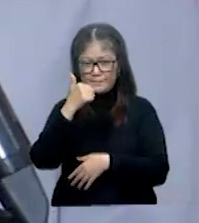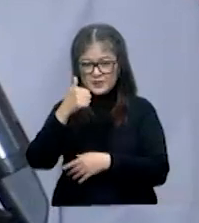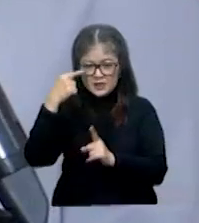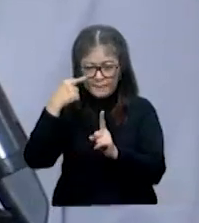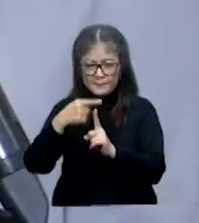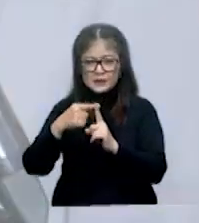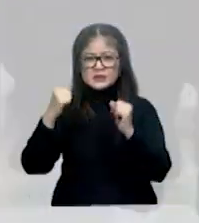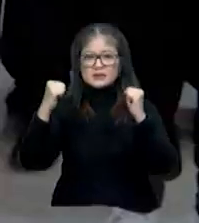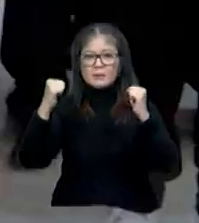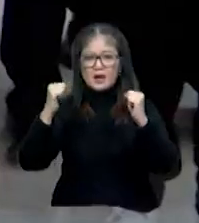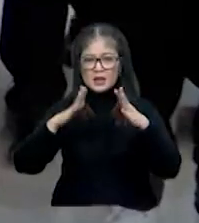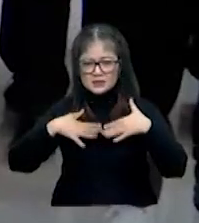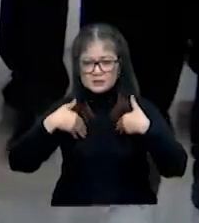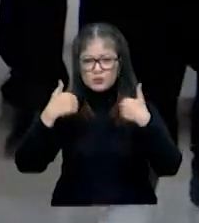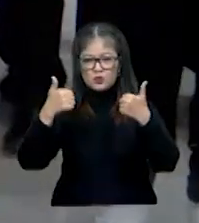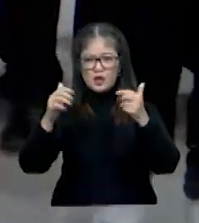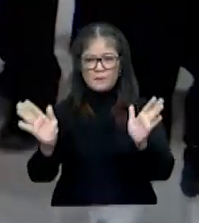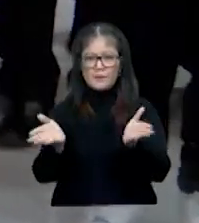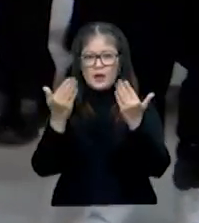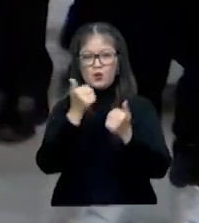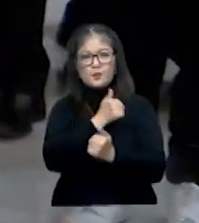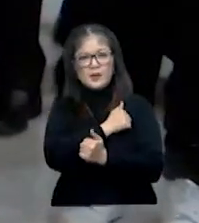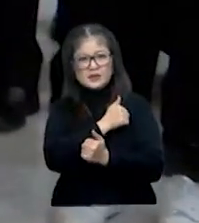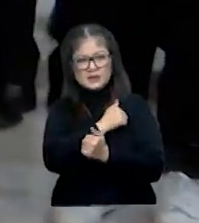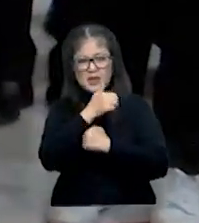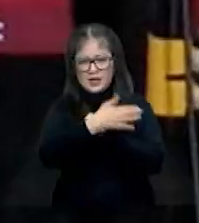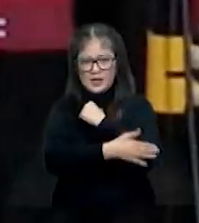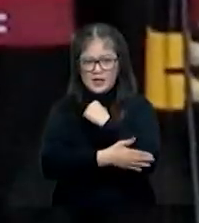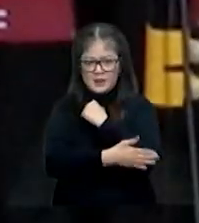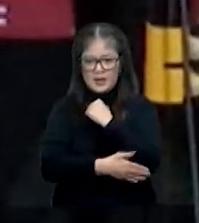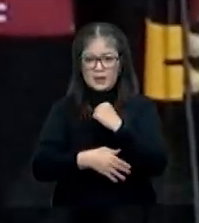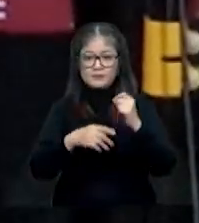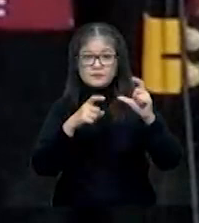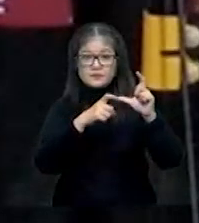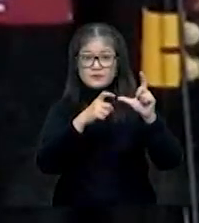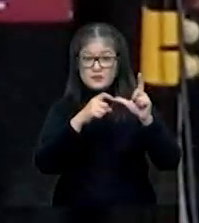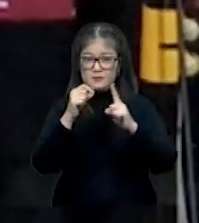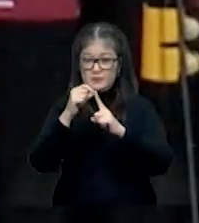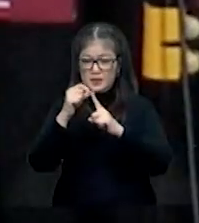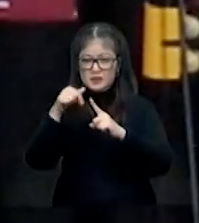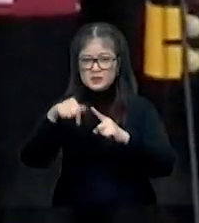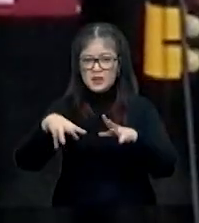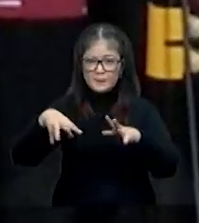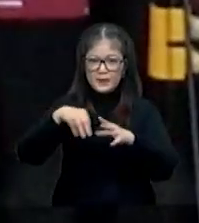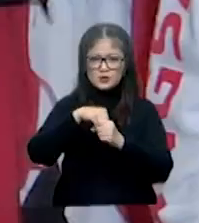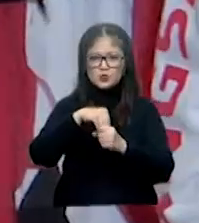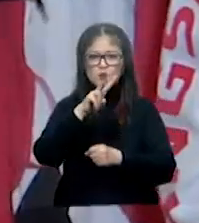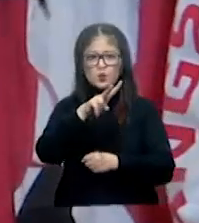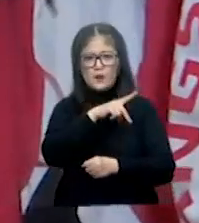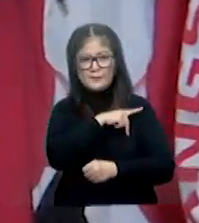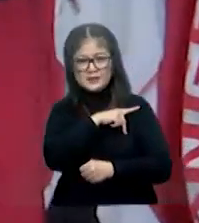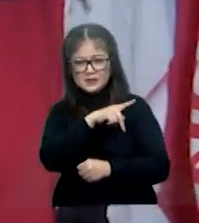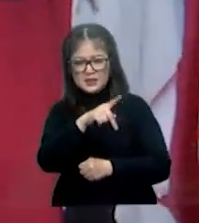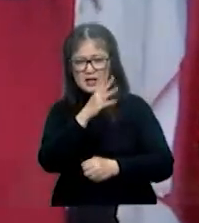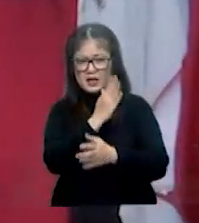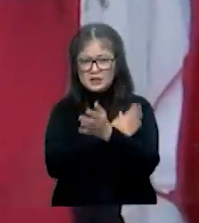pembangunan bangsa dan negara. Sekolah Staf Presiden juga mengakomodasi dua peserta difabel yang dinilai memiliki prestasi dan kompetensi